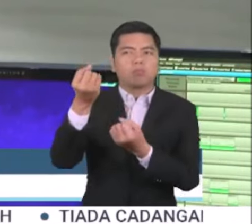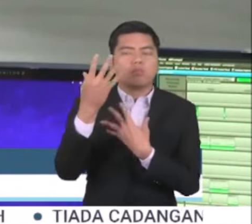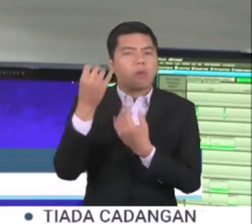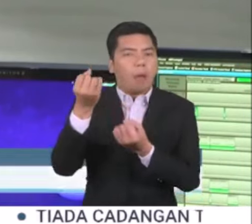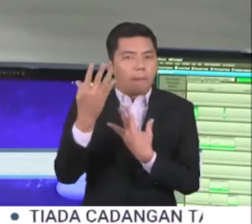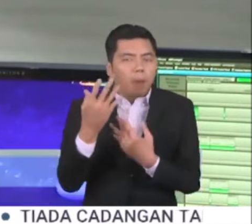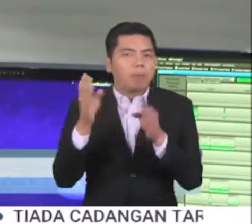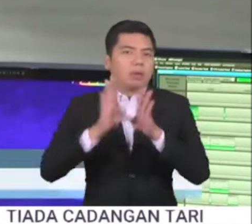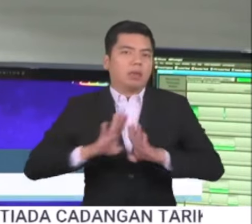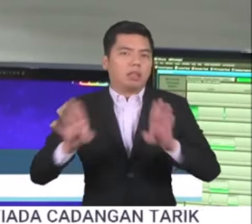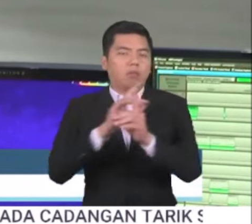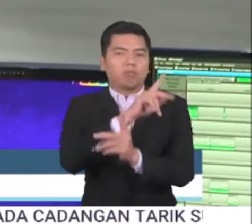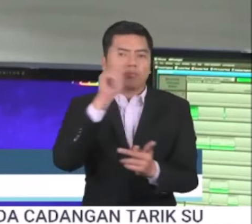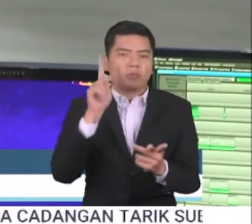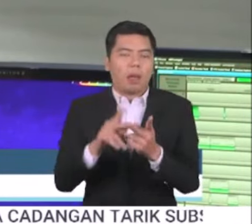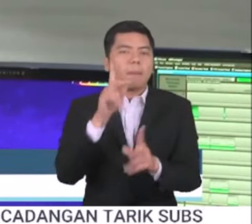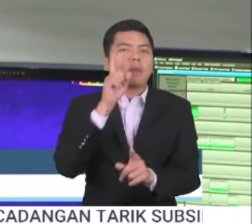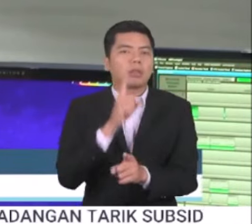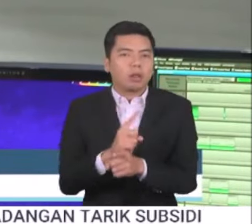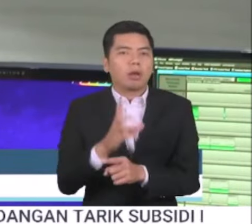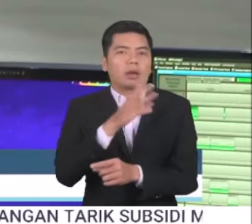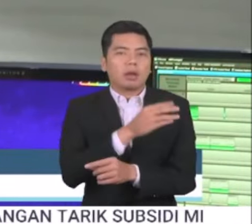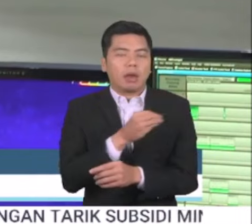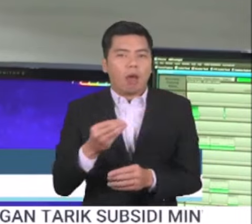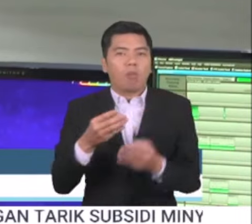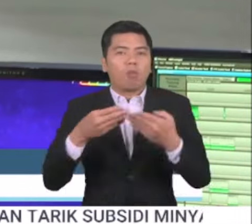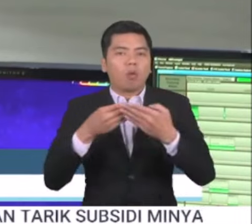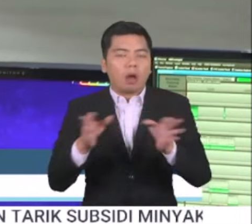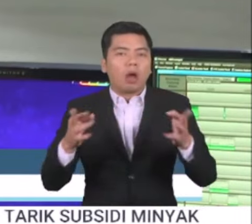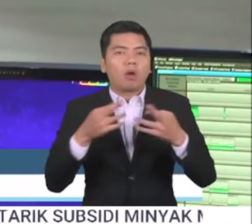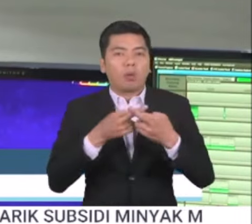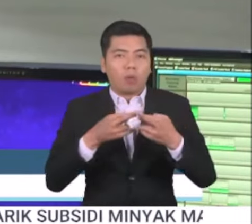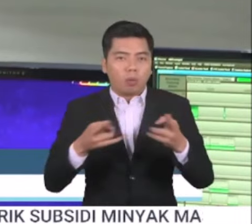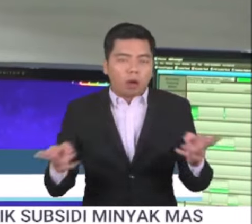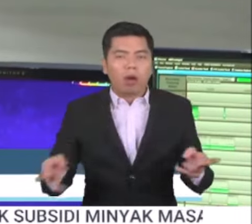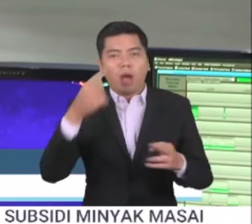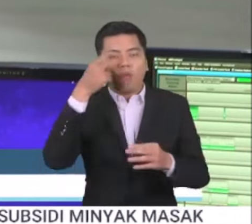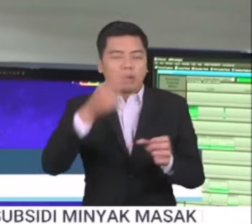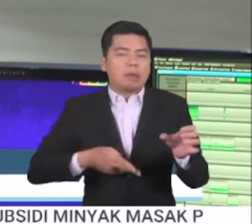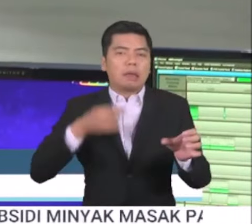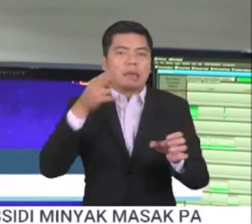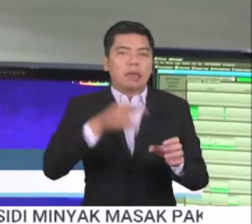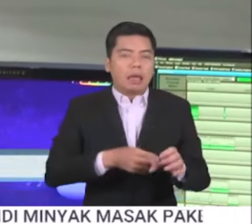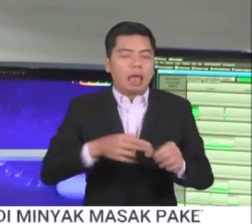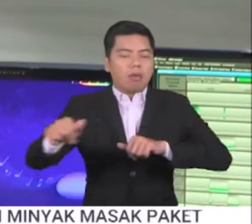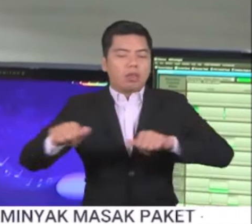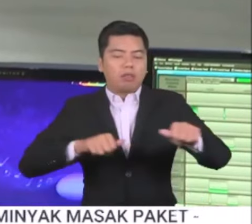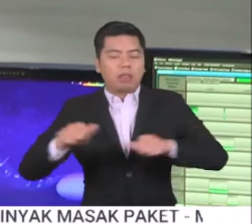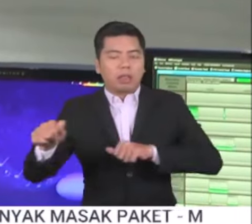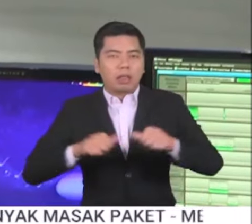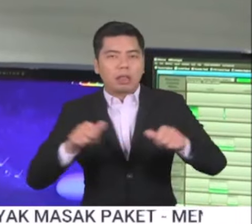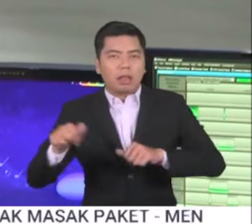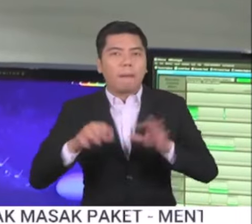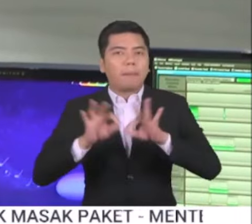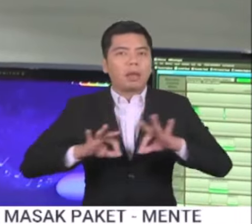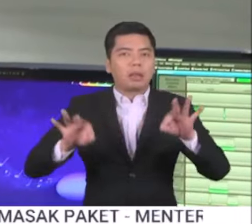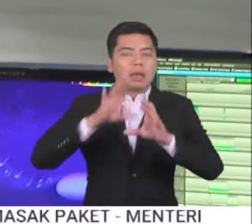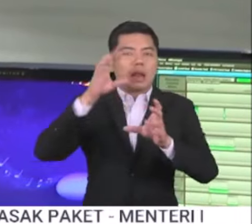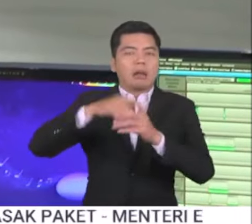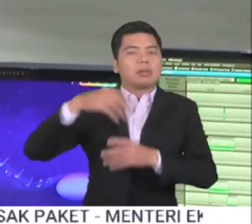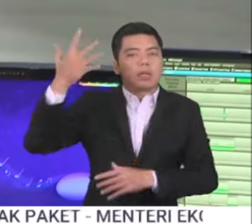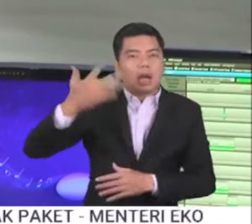pada masa kini. Ia sekaligus membuka ruang dan peluang kepada setiap lapisan masyarakat untuk menyertai acara-acara penting dan bersejarah seperti